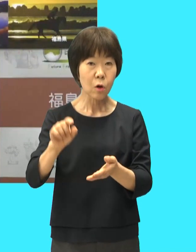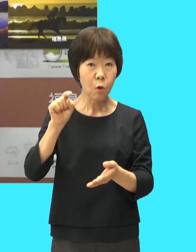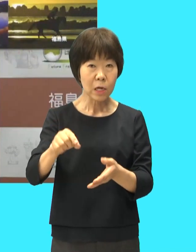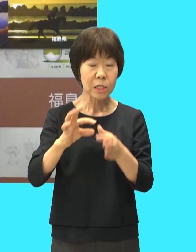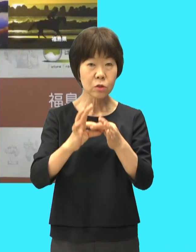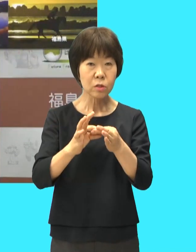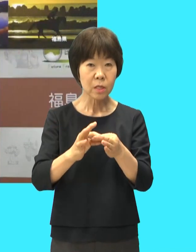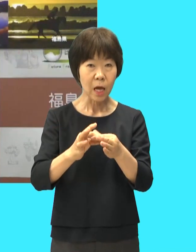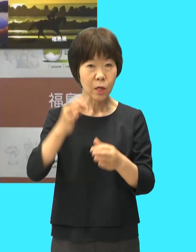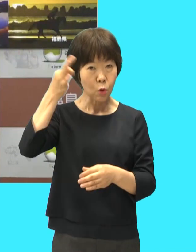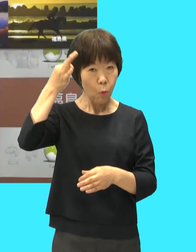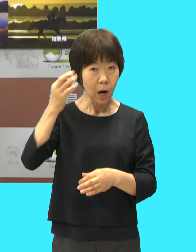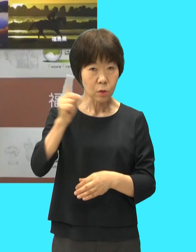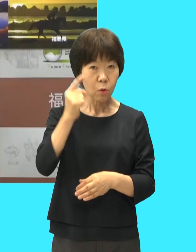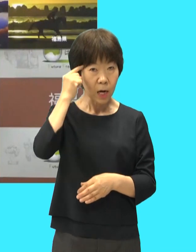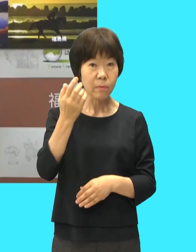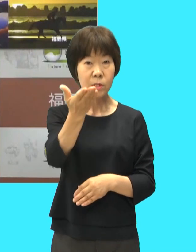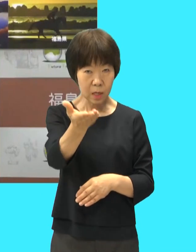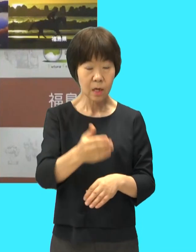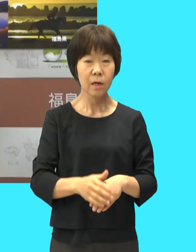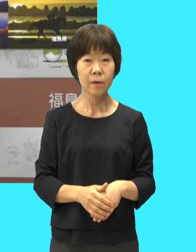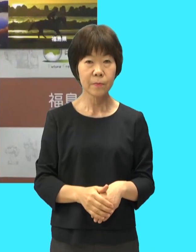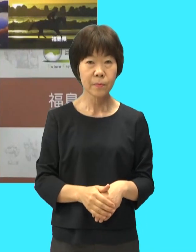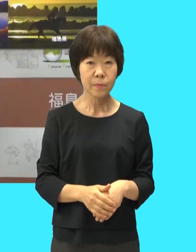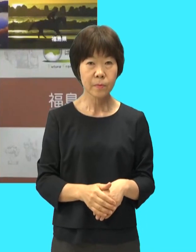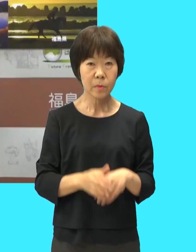いってもにとか